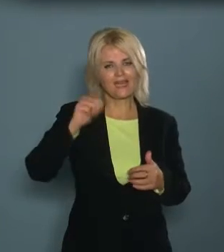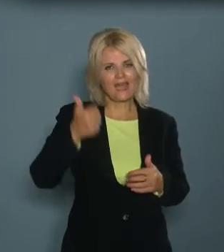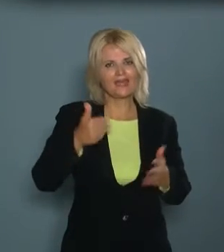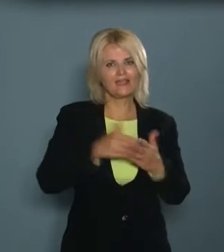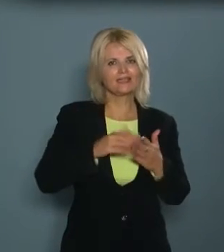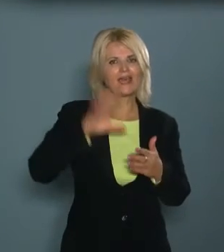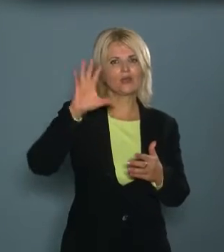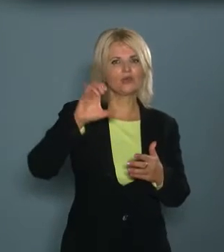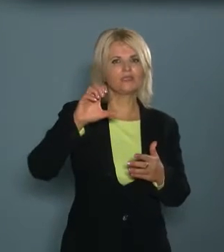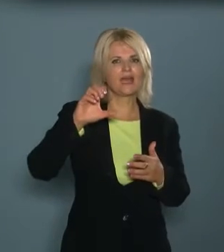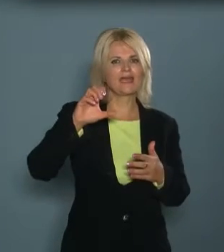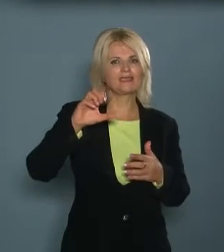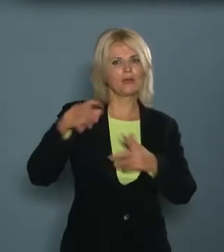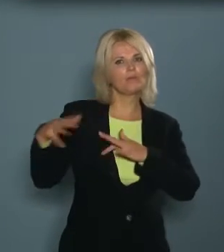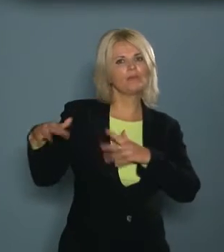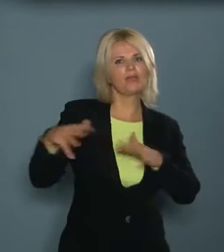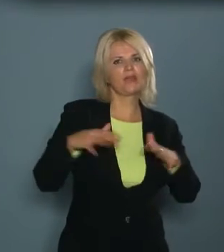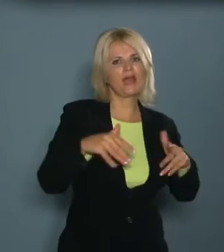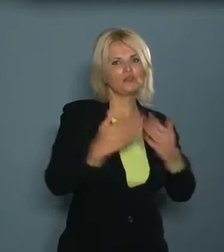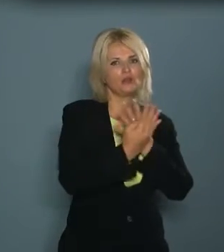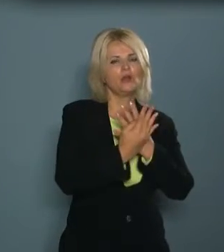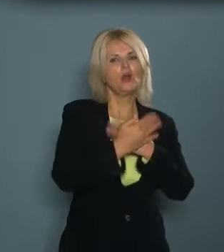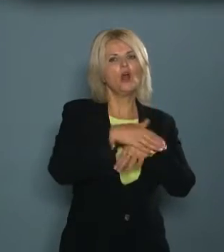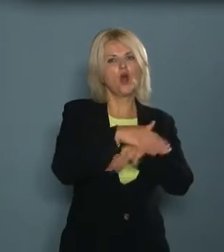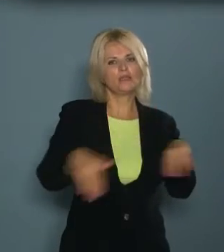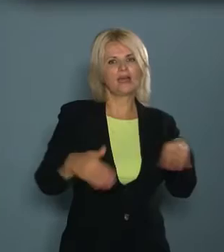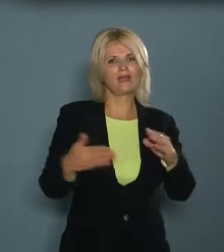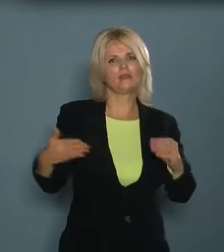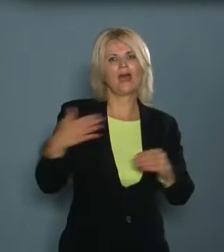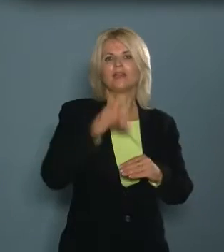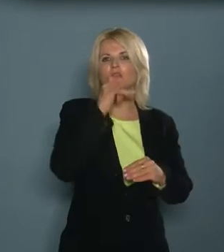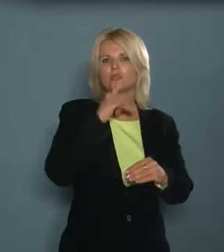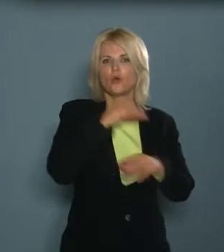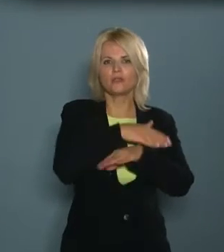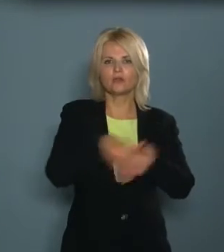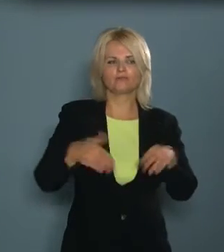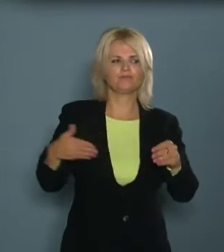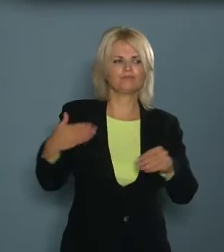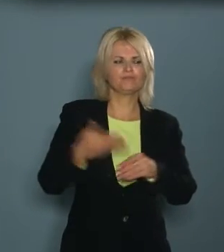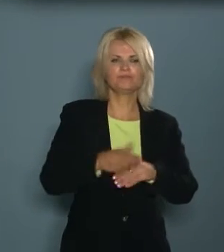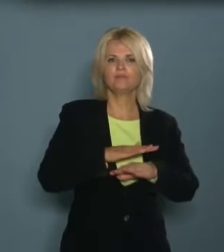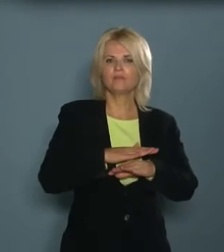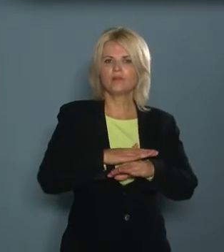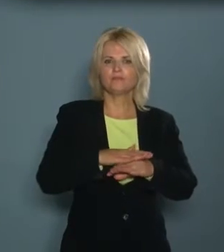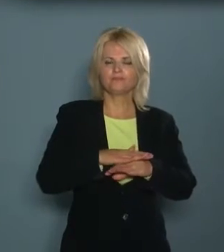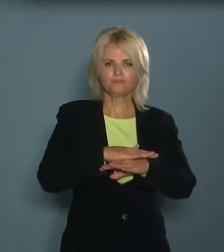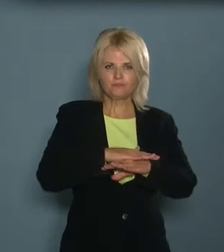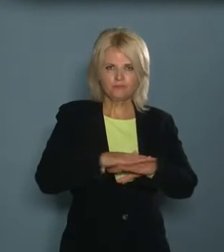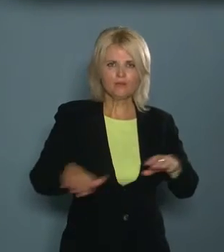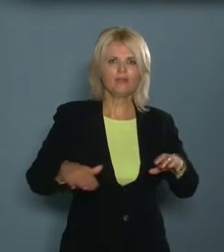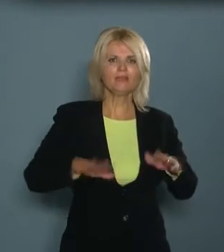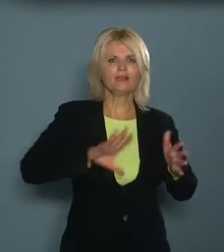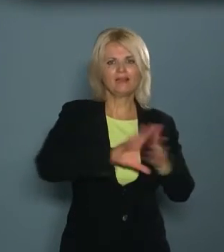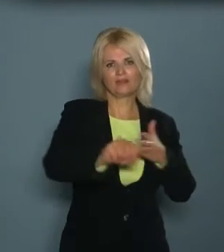11.500 egy nap alatt, 11.500 ember jött át a zöld határon, most letarolva ott mindent a szerb-magyar határ